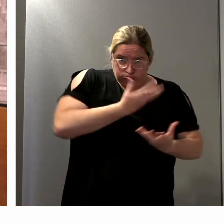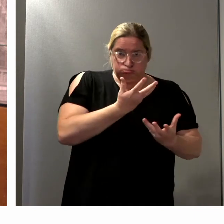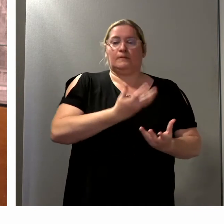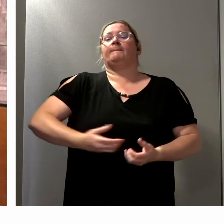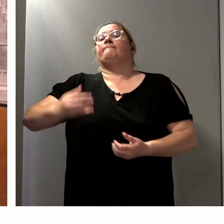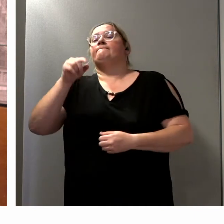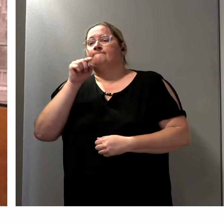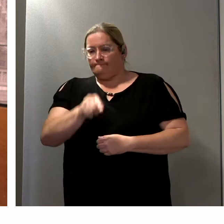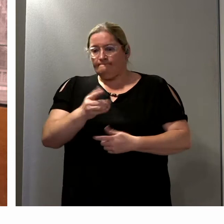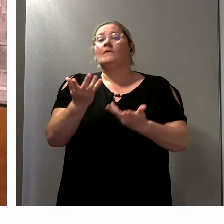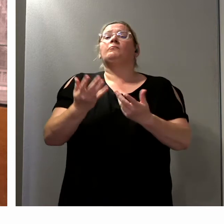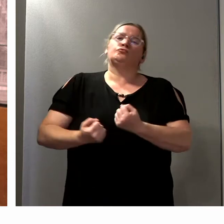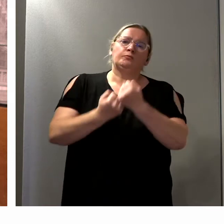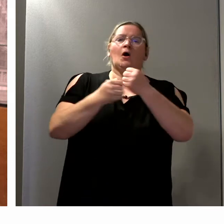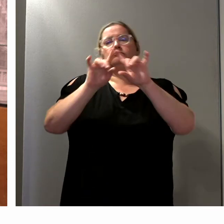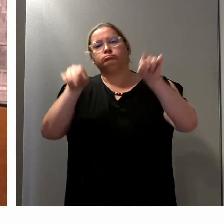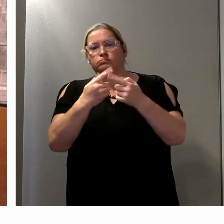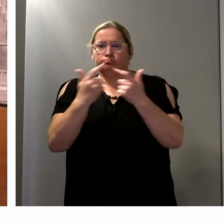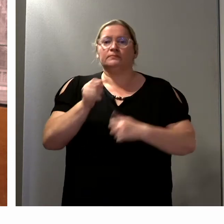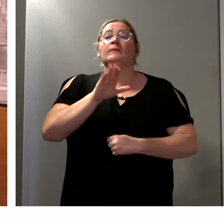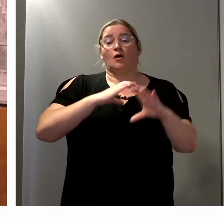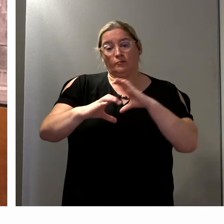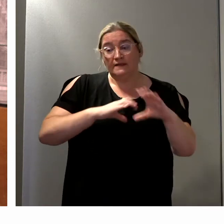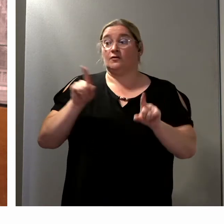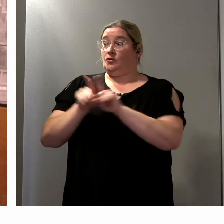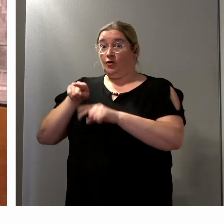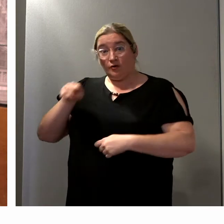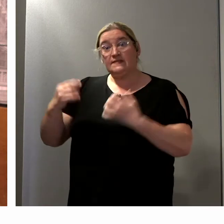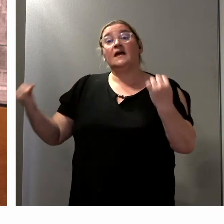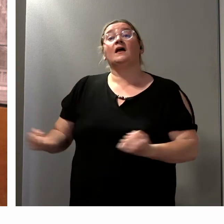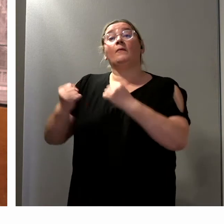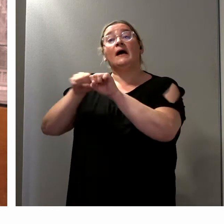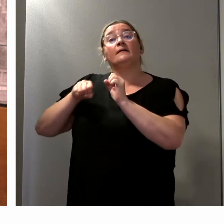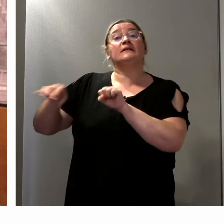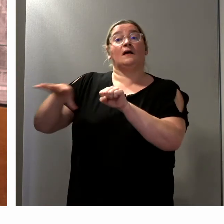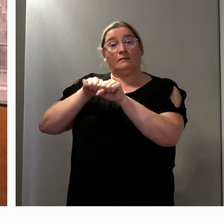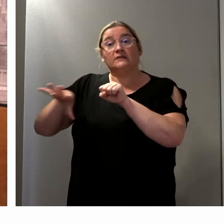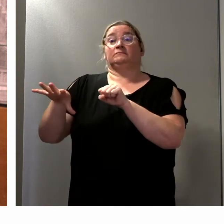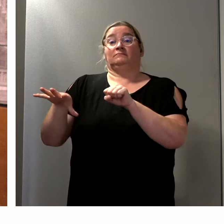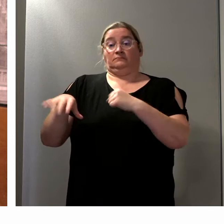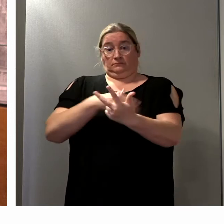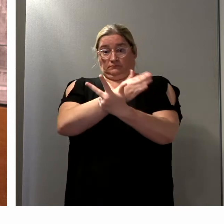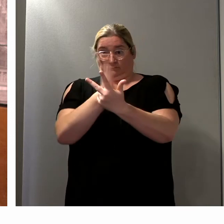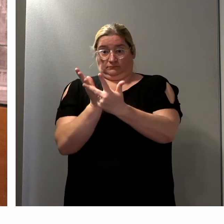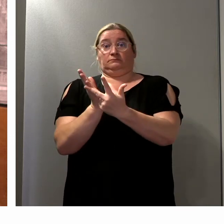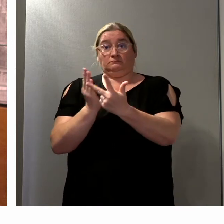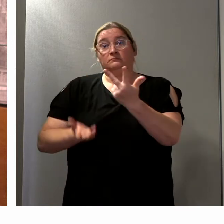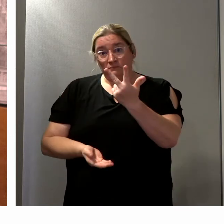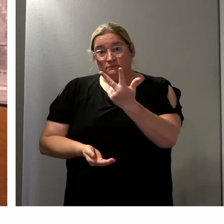de communication créé par les ministères et les campagnes médias des différents ministères. Et chacun de ces trois